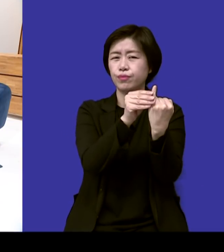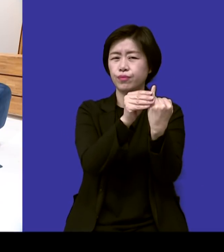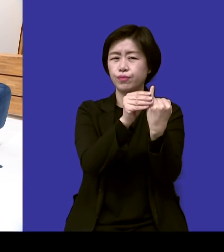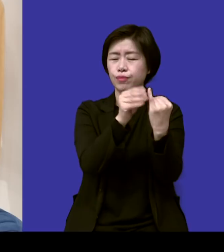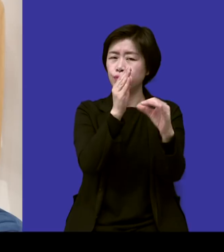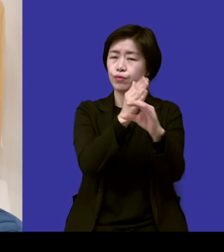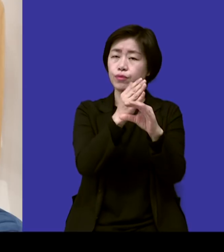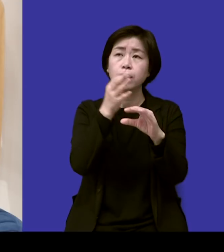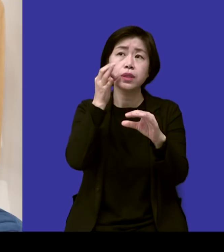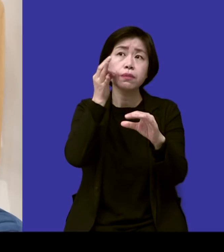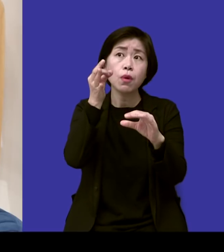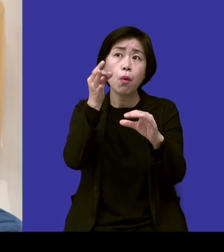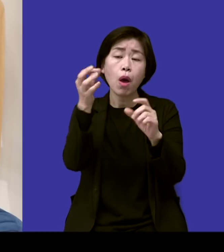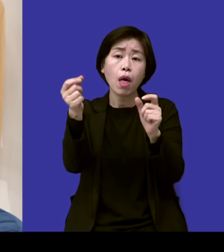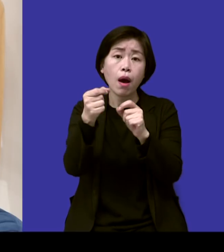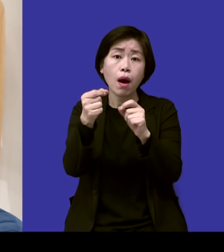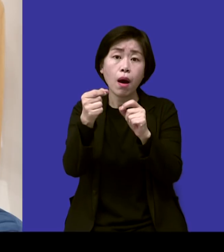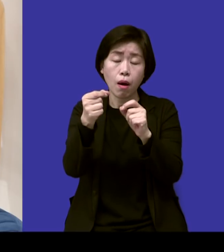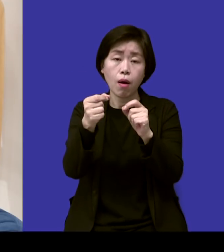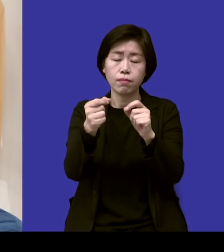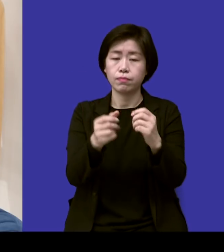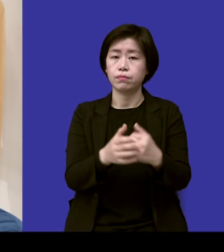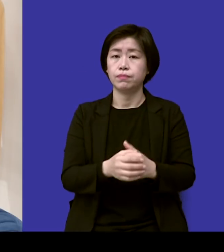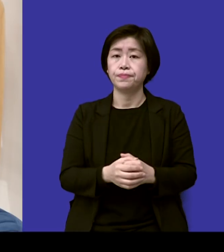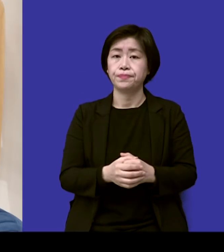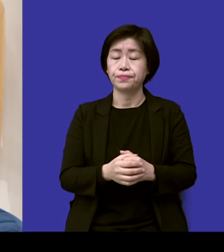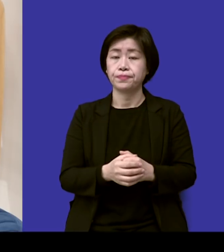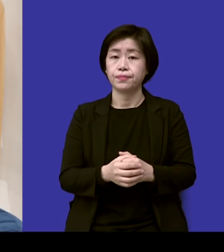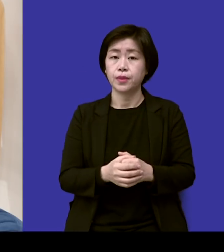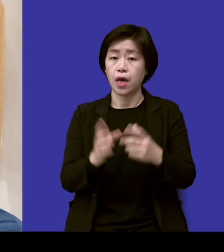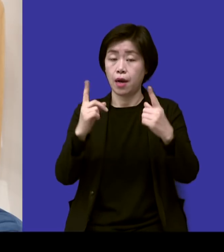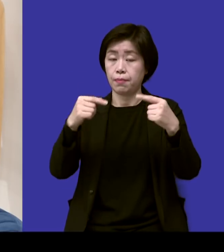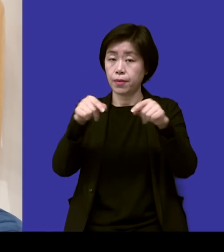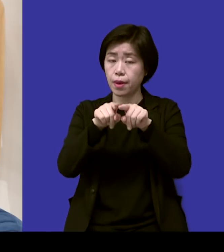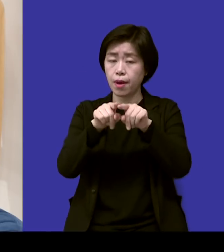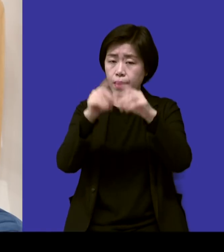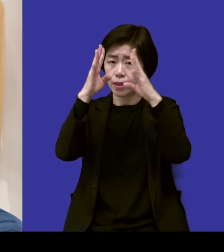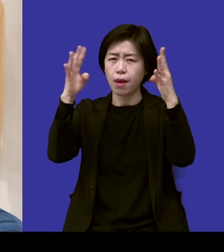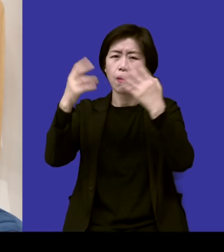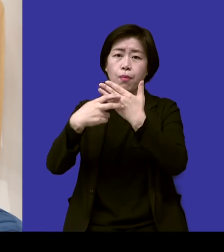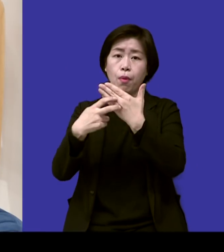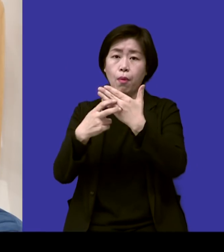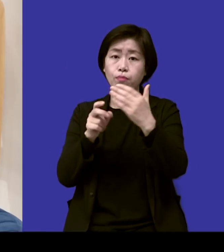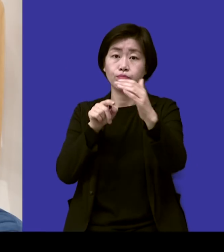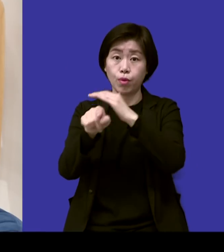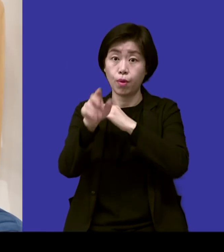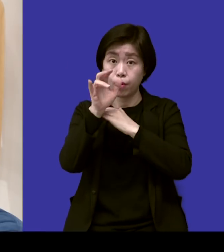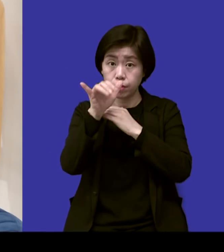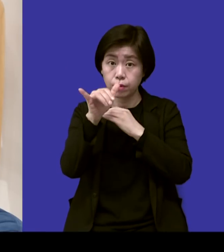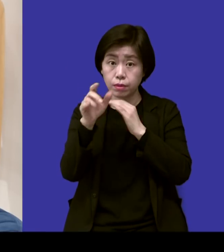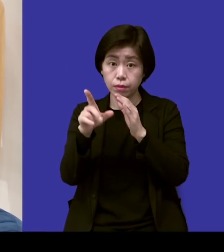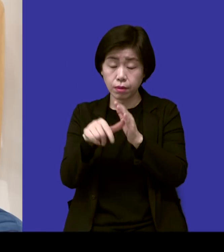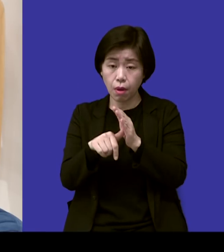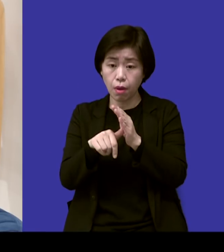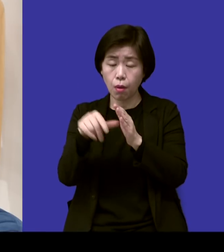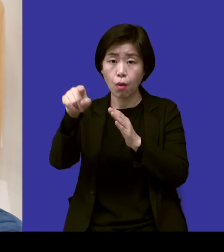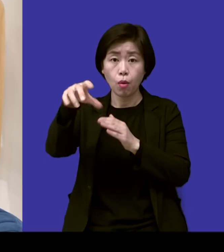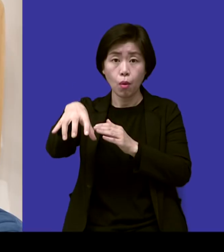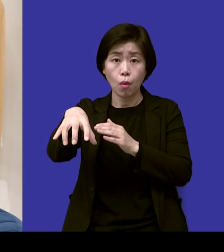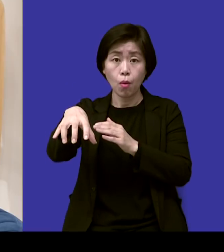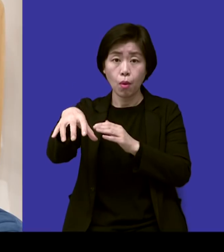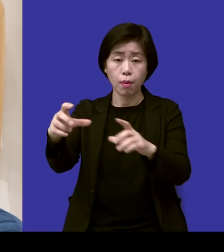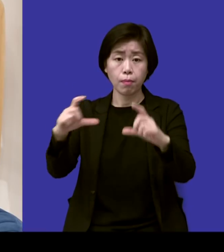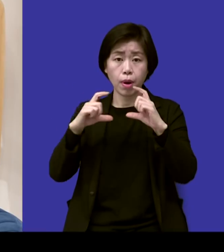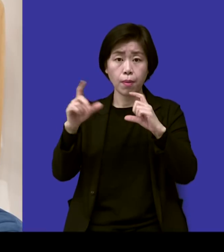갔어요. 산부인과에서 대학병원으로 바로 가라고 했나 봐요. 그래서 네. 저를 데리고 갔죠. 네. 근데 갑자기 그날 애를 낳아야 된다는 거예요.